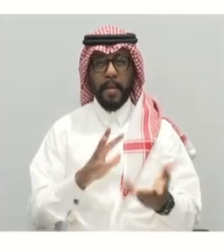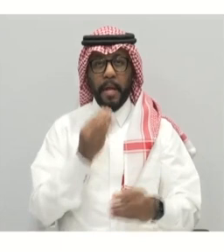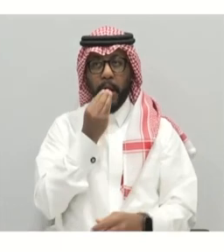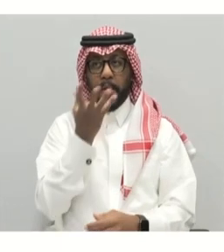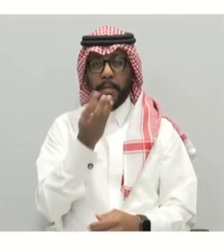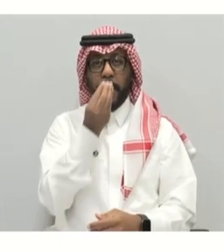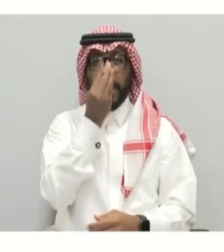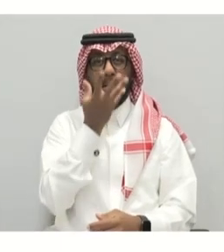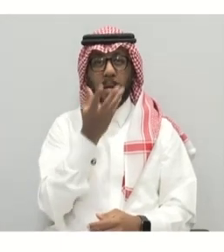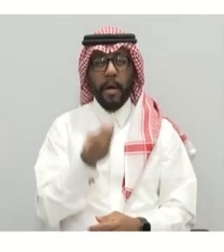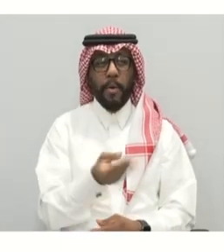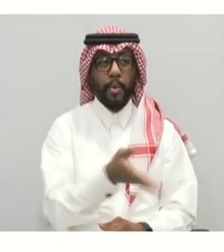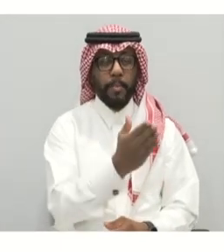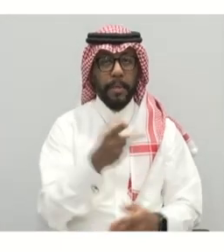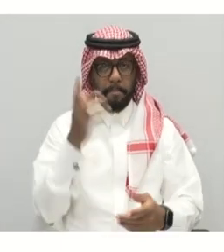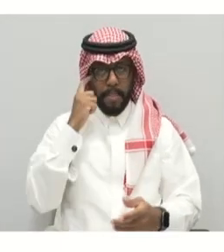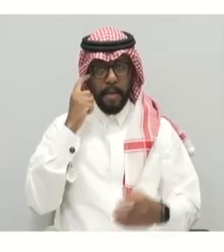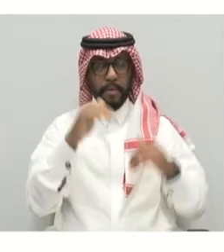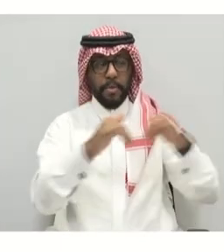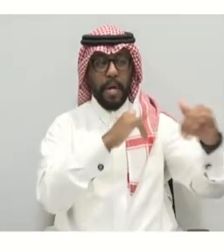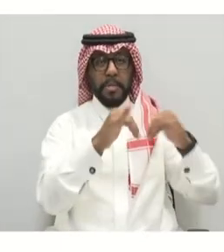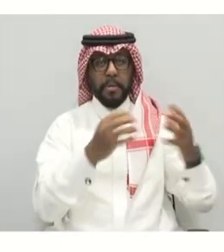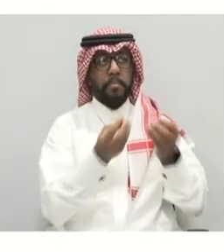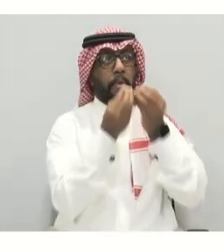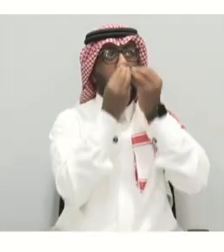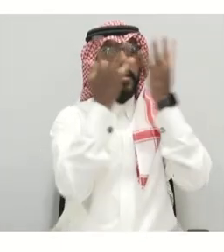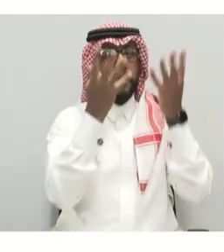مسؤوليه رمي المخلفات في سله المهملات